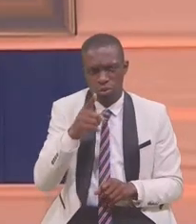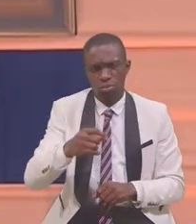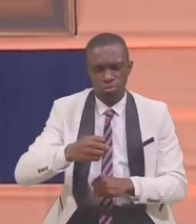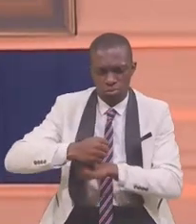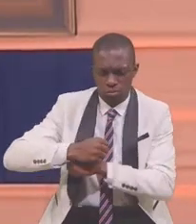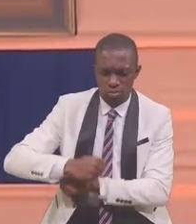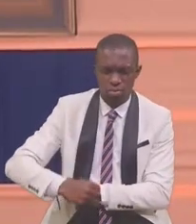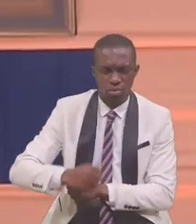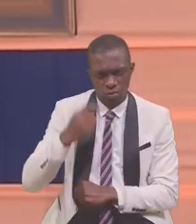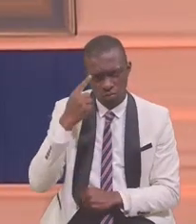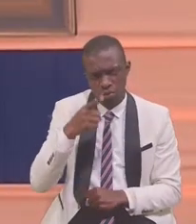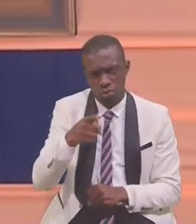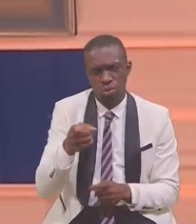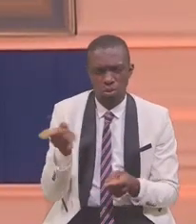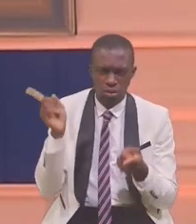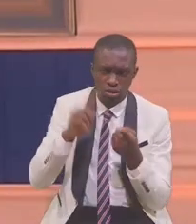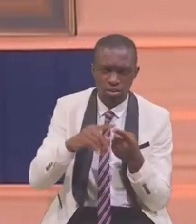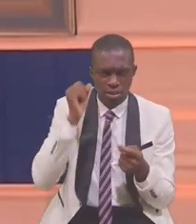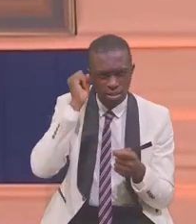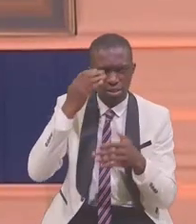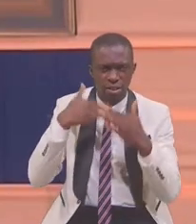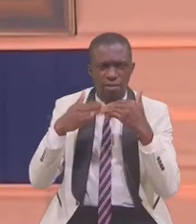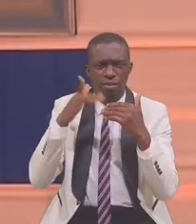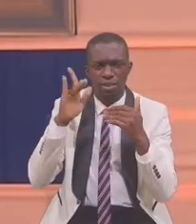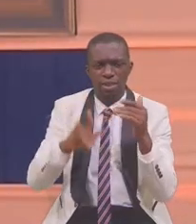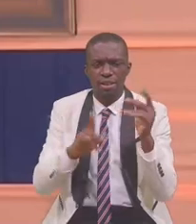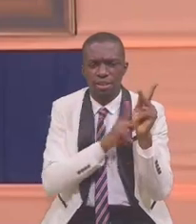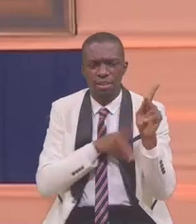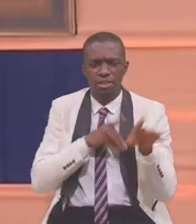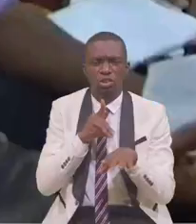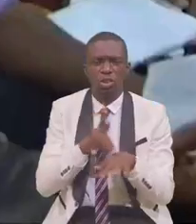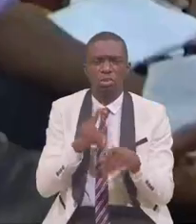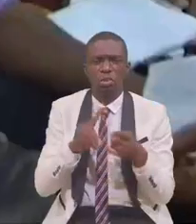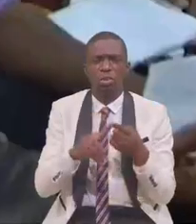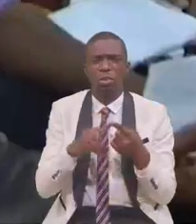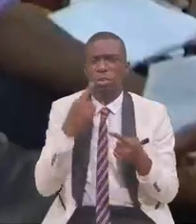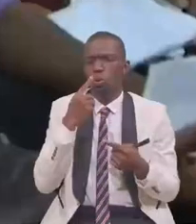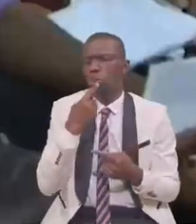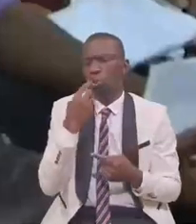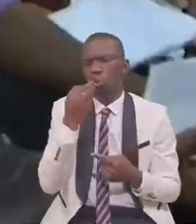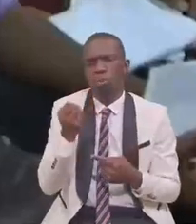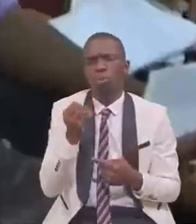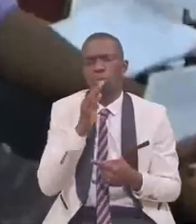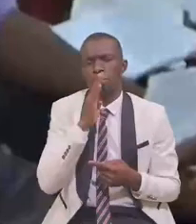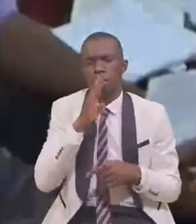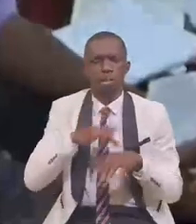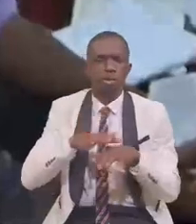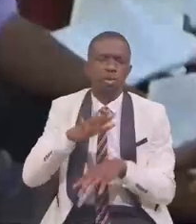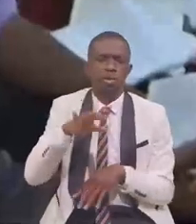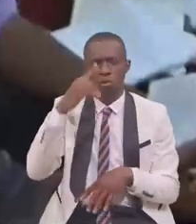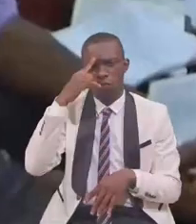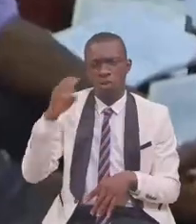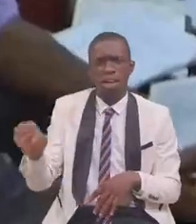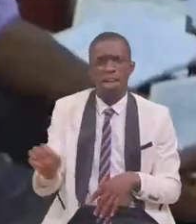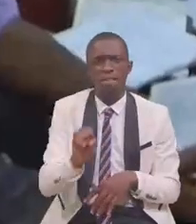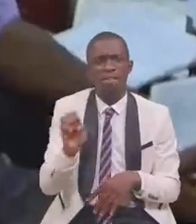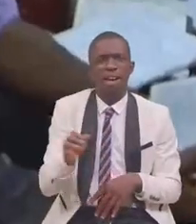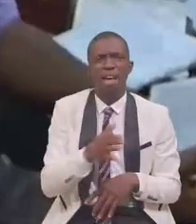Il me sauvera pour me faire entrer dans son royaume céleste. À lui soit la gloire au siècle des